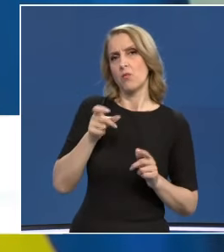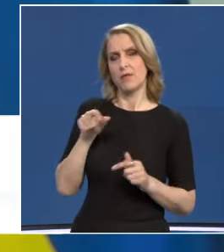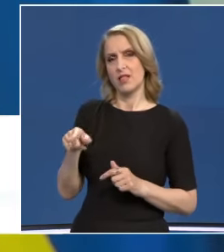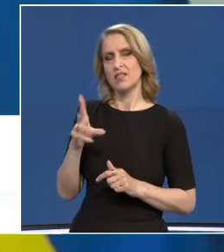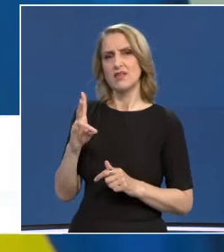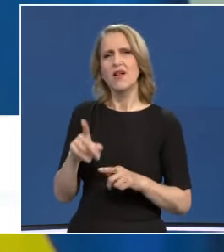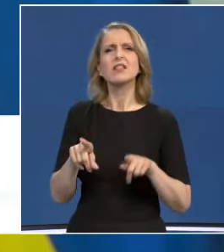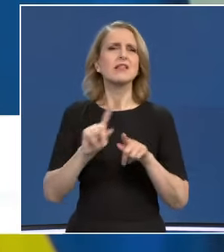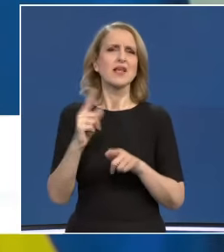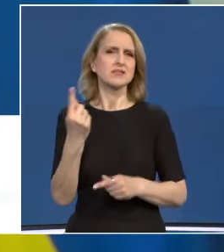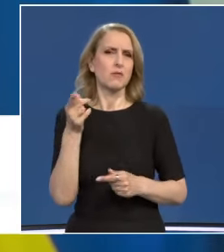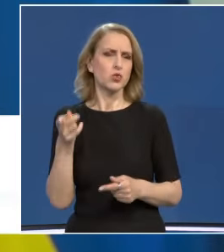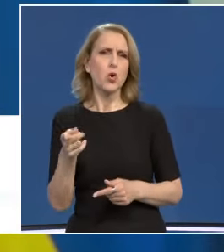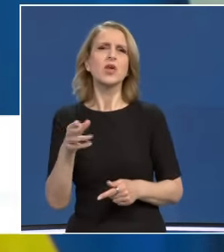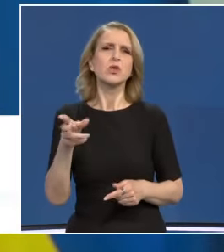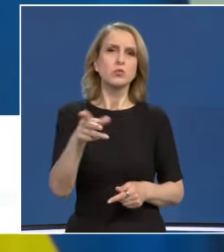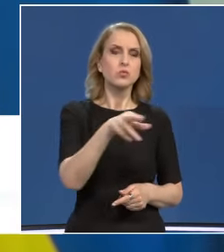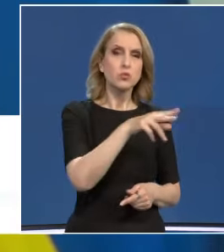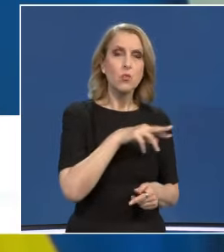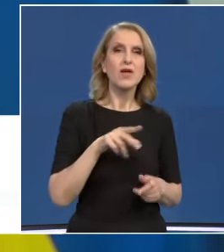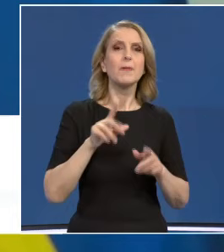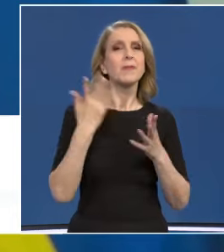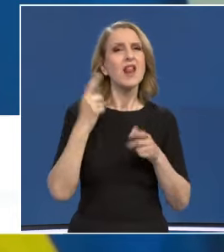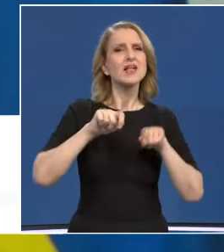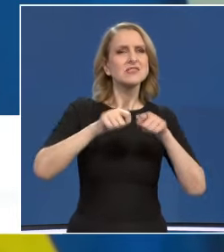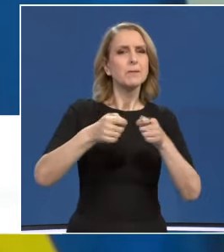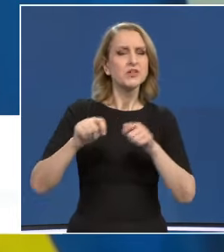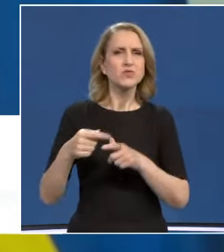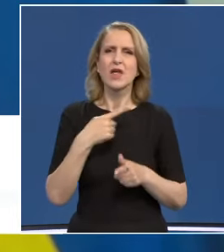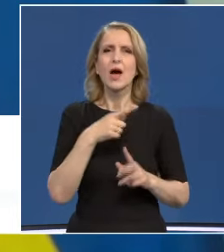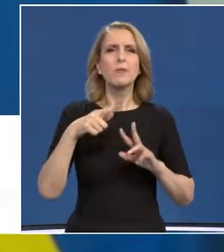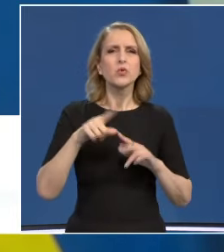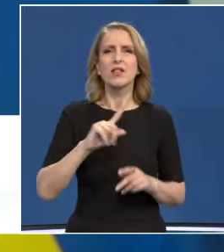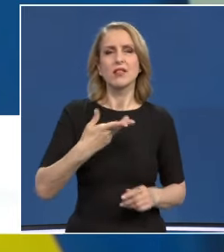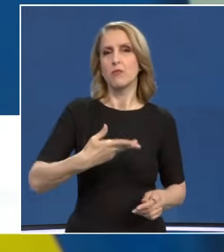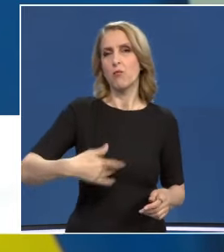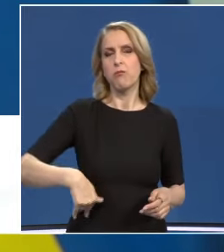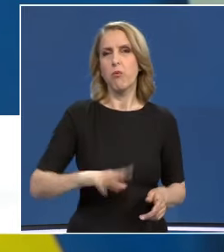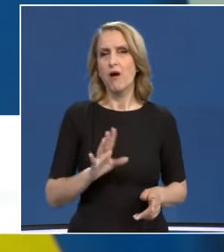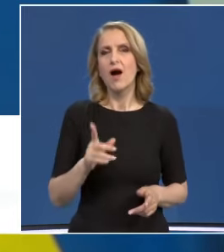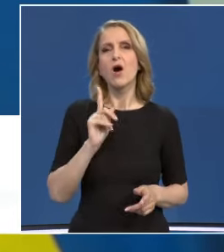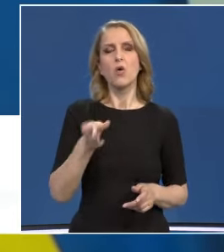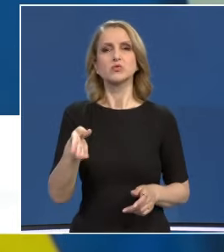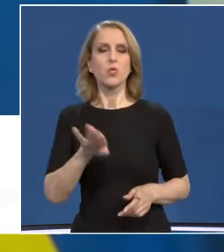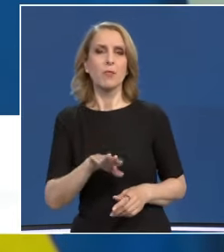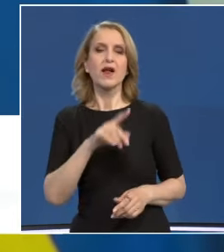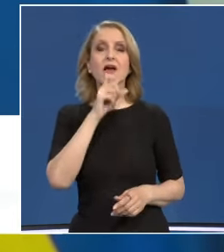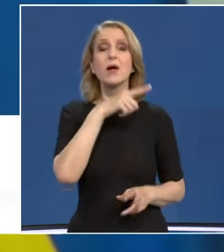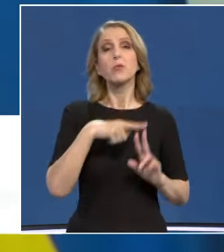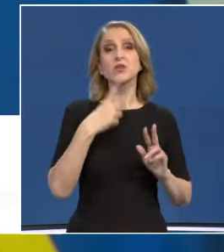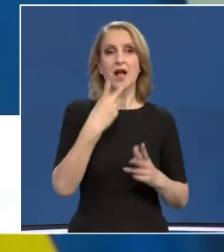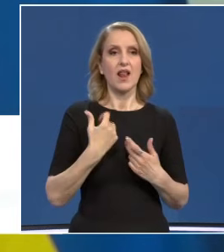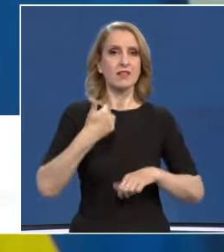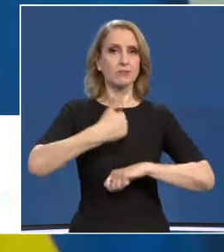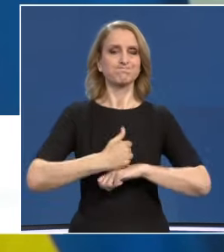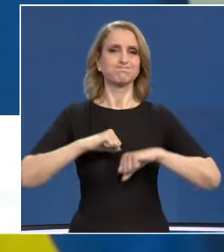били измъчвани заради този един човек. На Путин не му пука кой ще умре, стига да запази позицията си. И за това не трябва